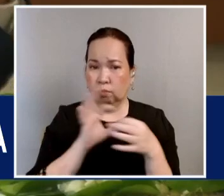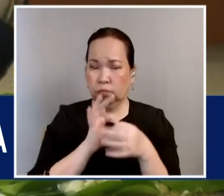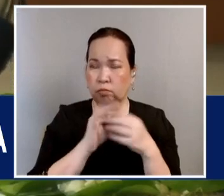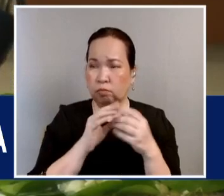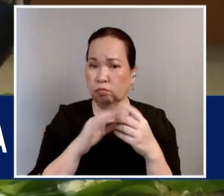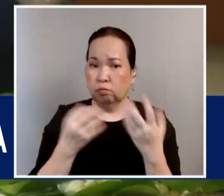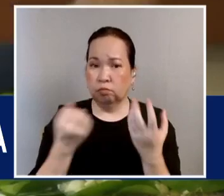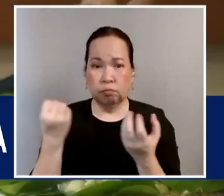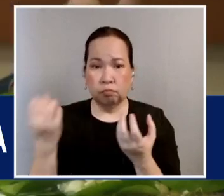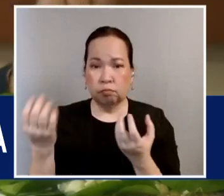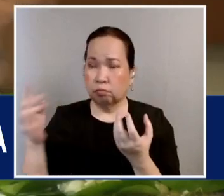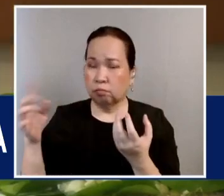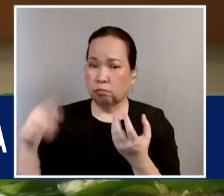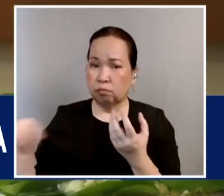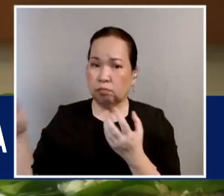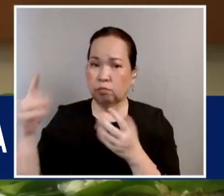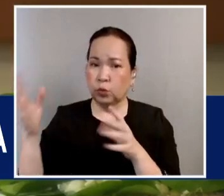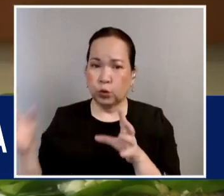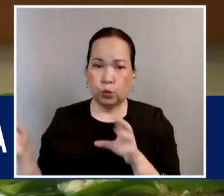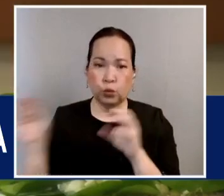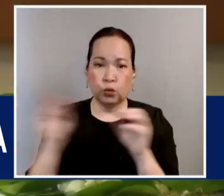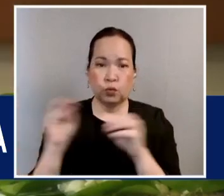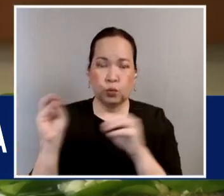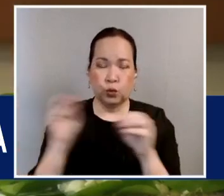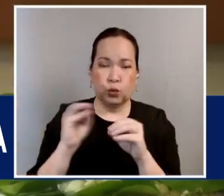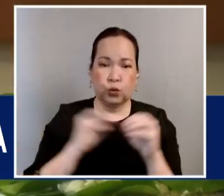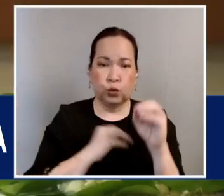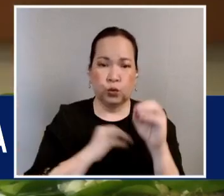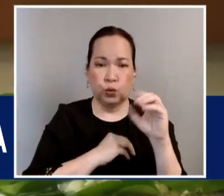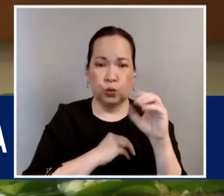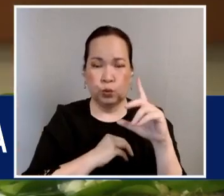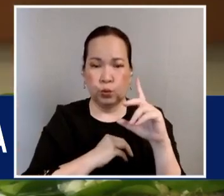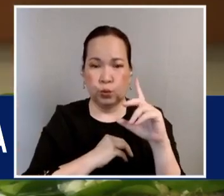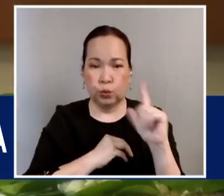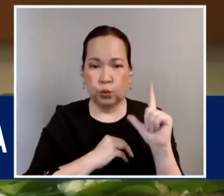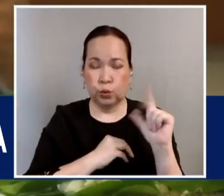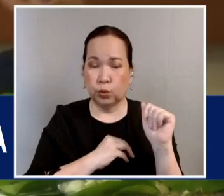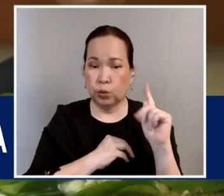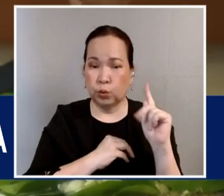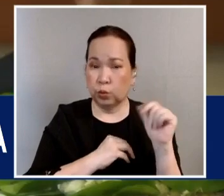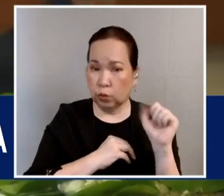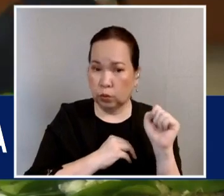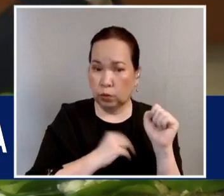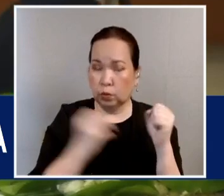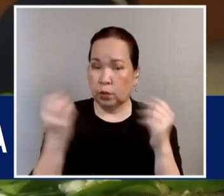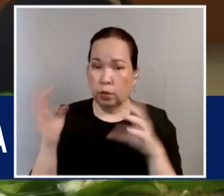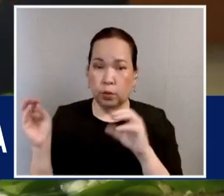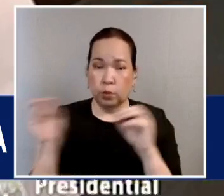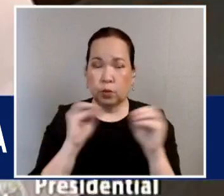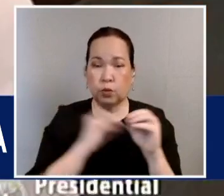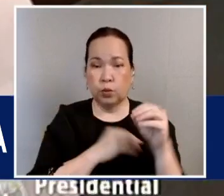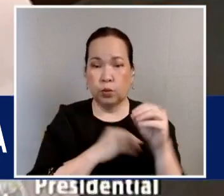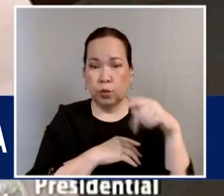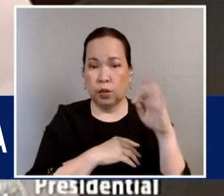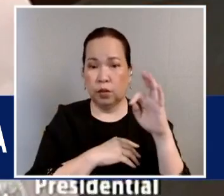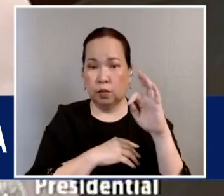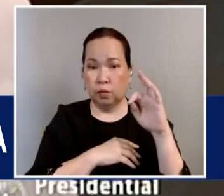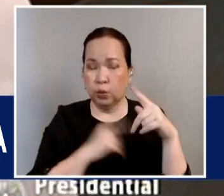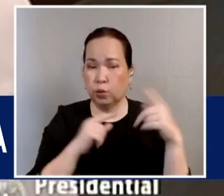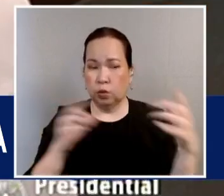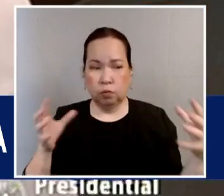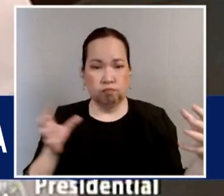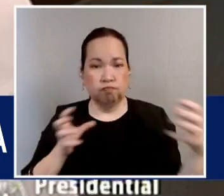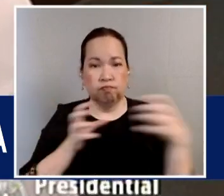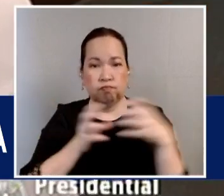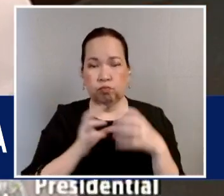Dumadami yung pumupunta sa lakas, dumadami yung pumupunta sa PFP. We are consolidating the unity team. Pero posibleng